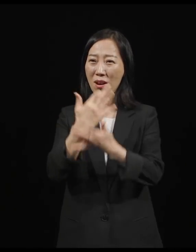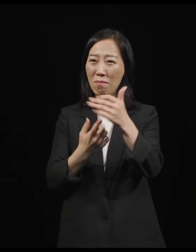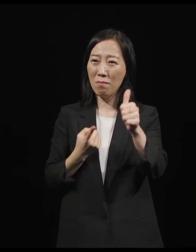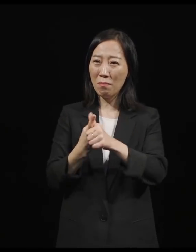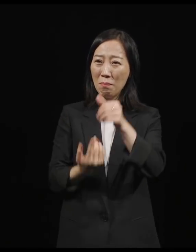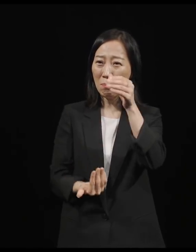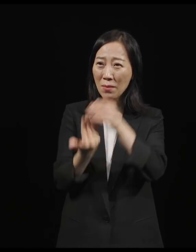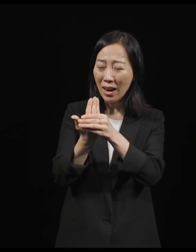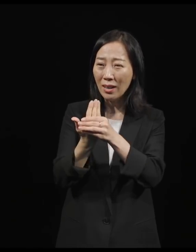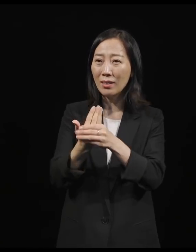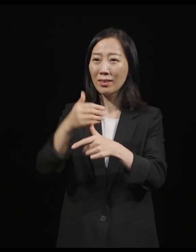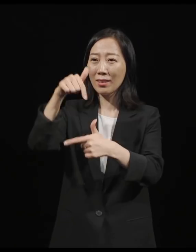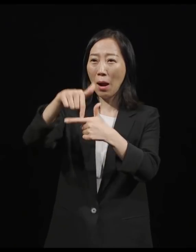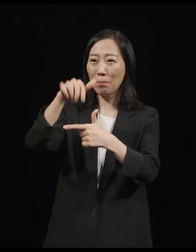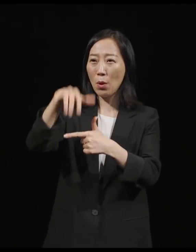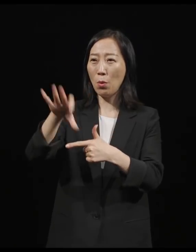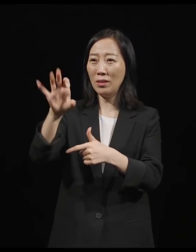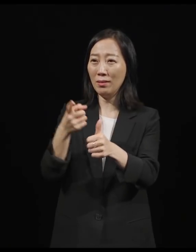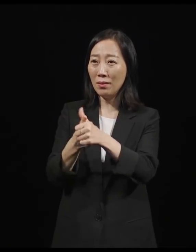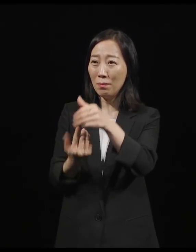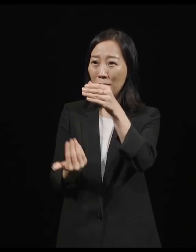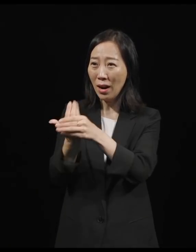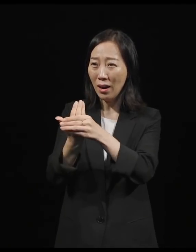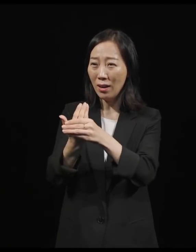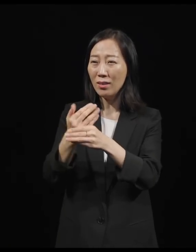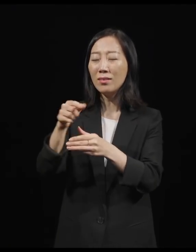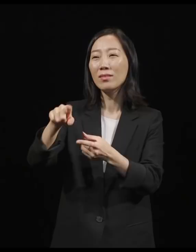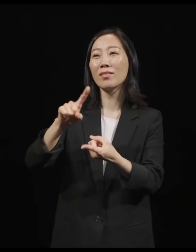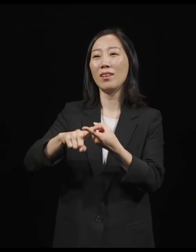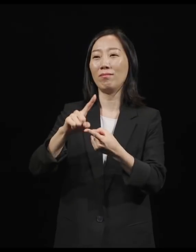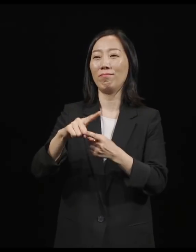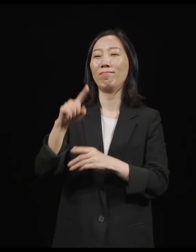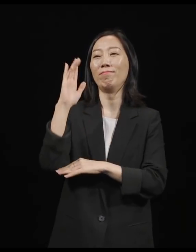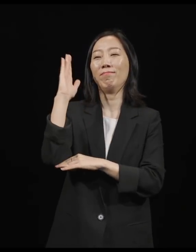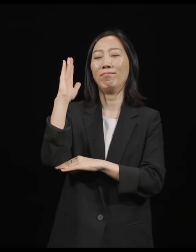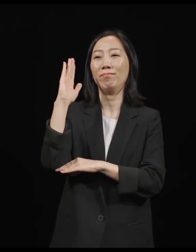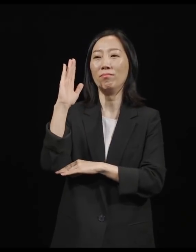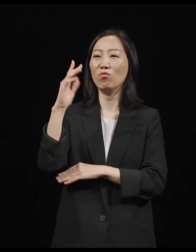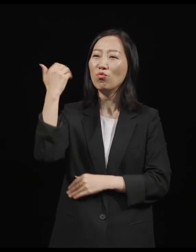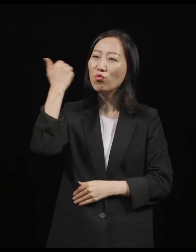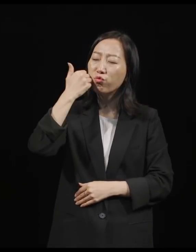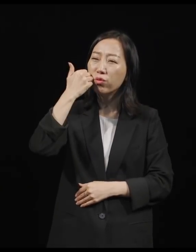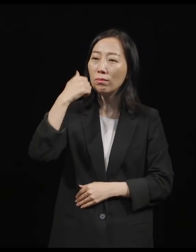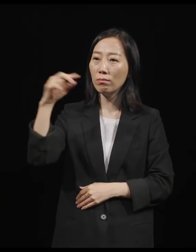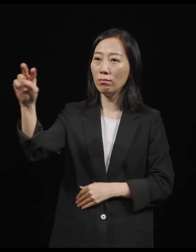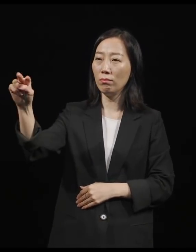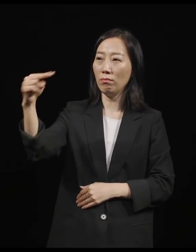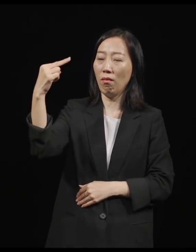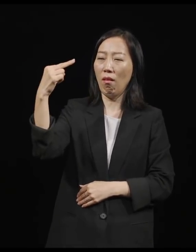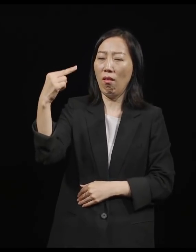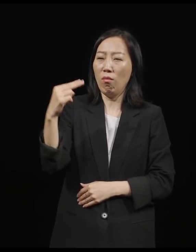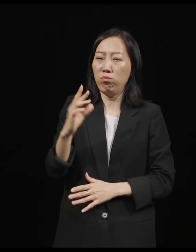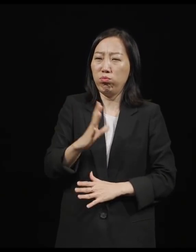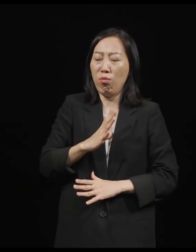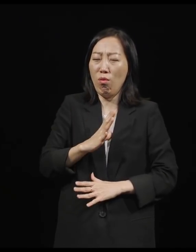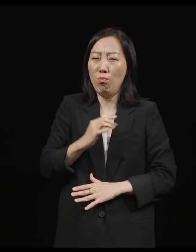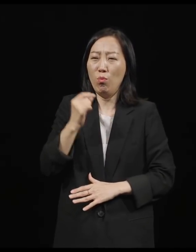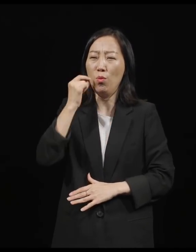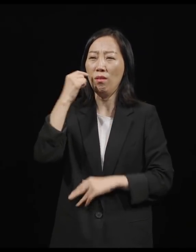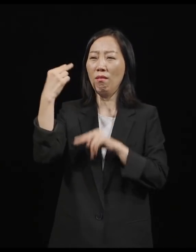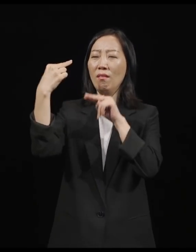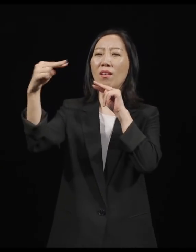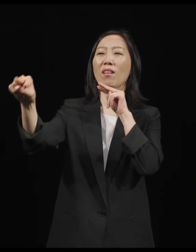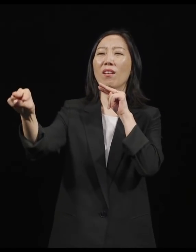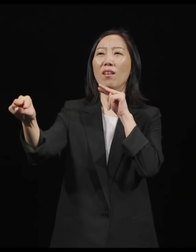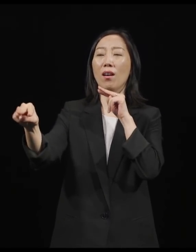사건. 한 번은 강연을 하는데 어떤 분이 제 눈을 못 쳐다보겠대요. 학교에서